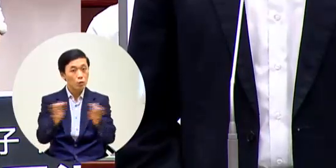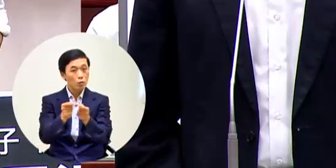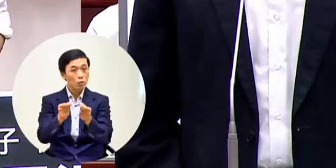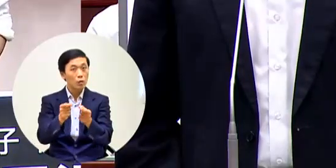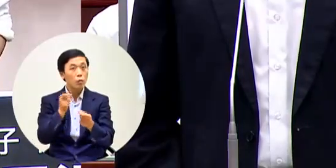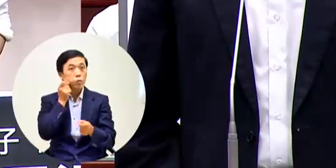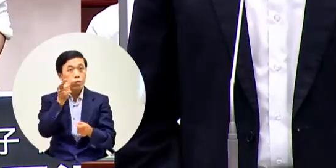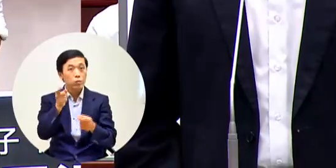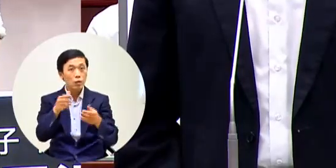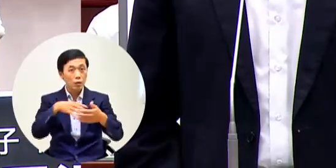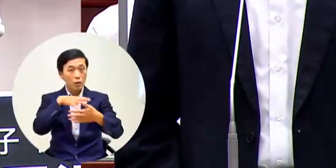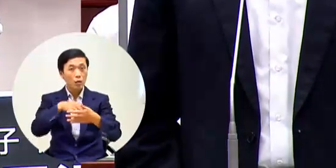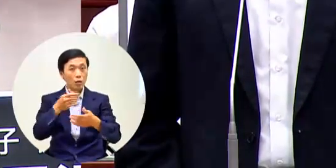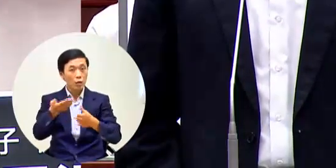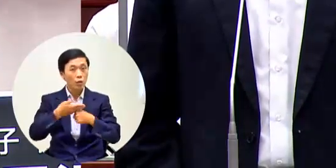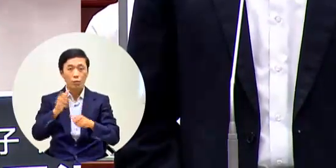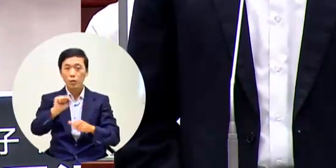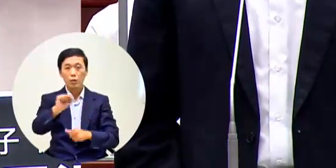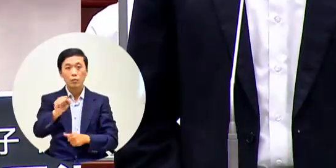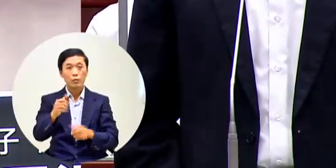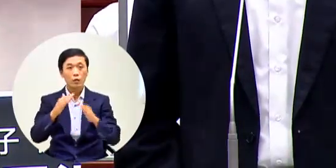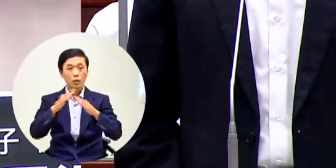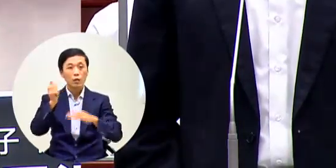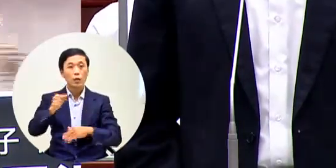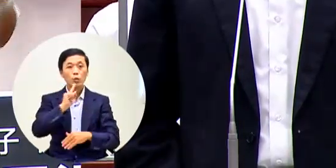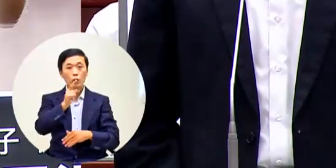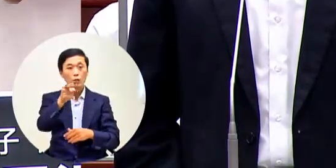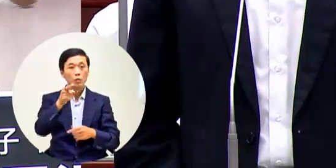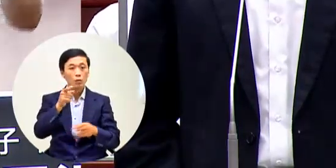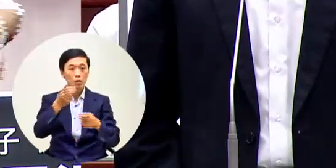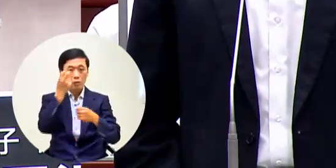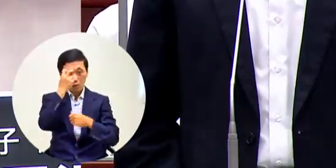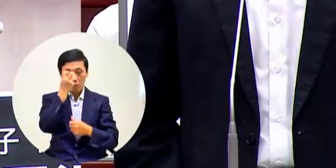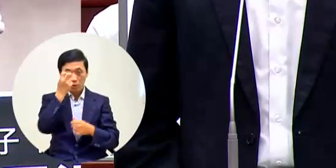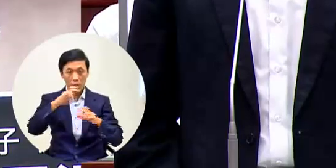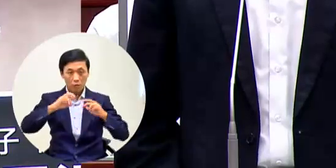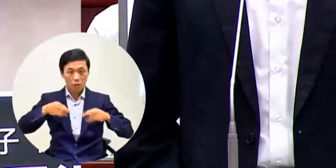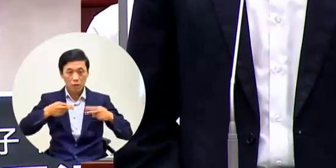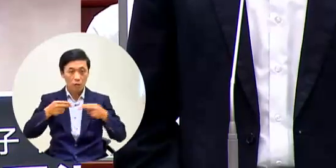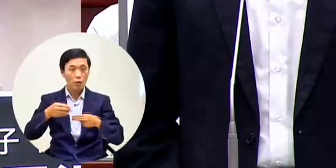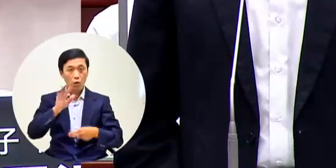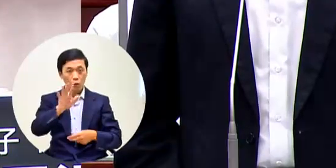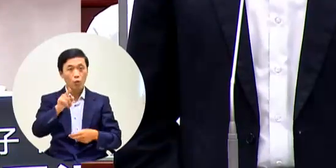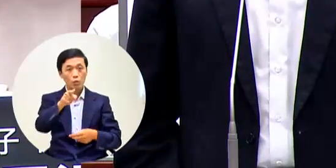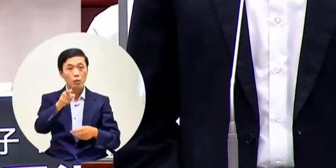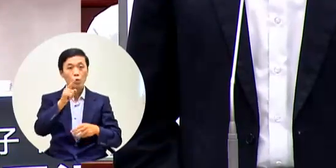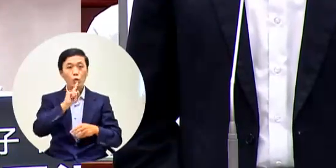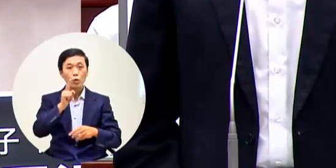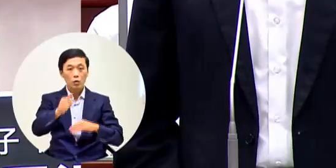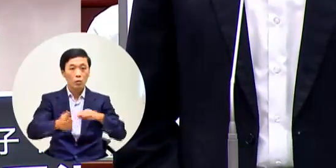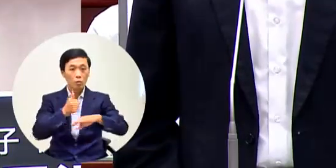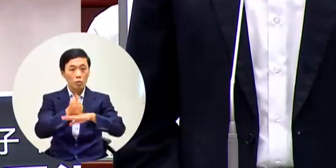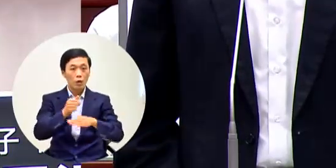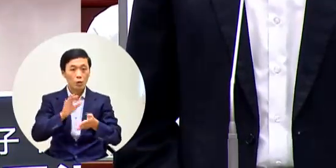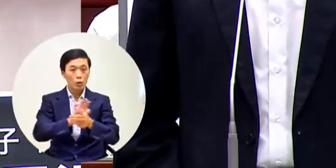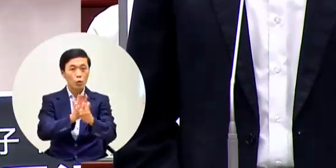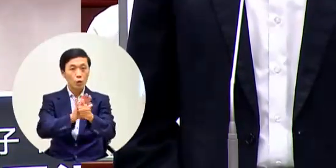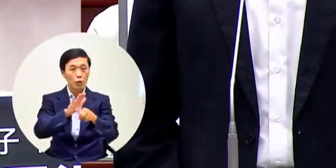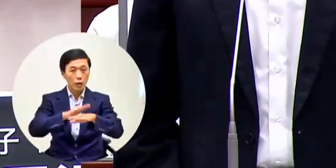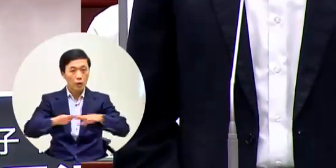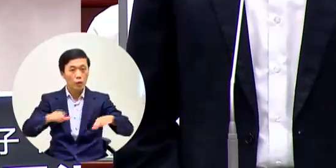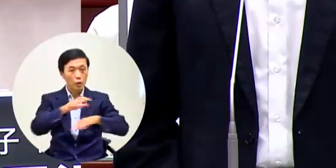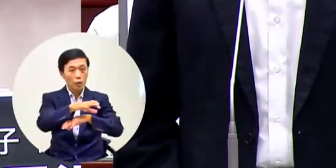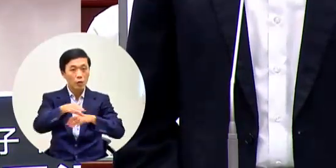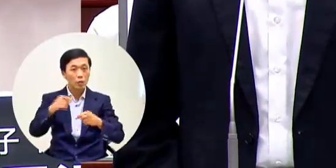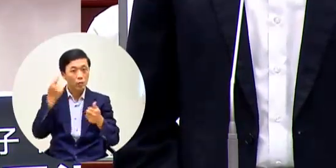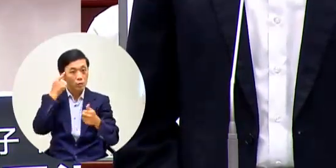里面给你。 不行，刚刚市长说你们已经有检讨报告了，你刚刚也说你上任以后，其实你就在推安全的环境、作业环境，表示说